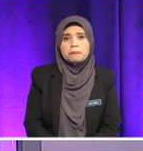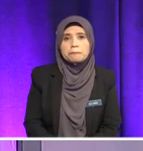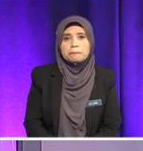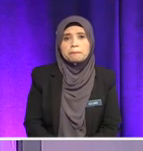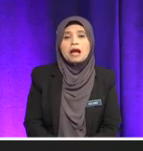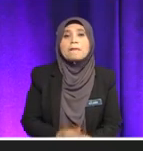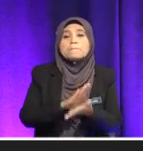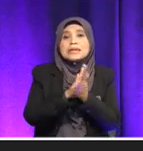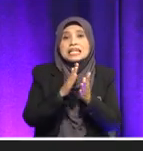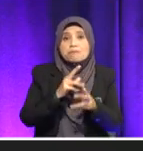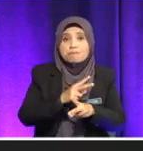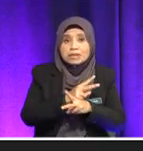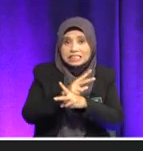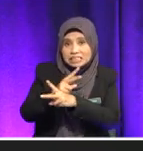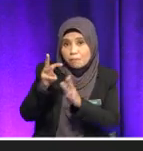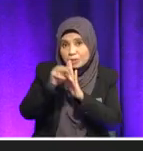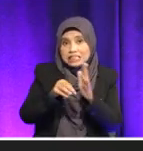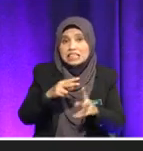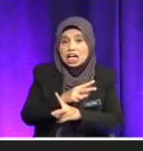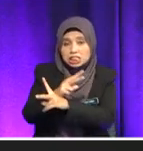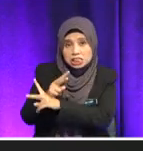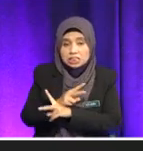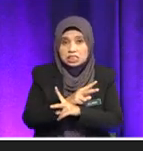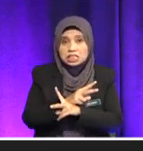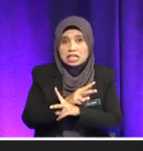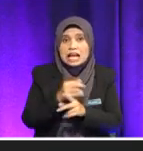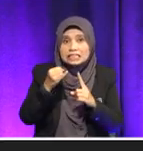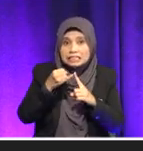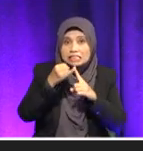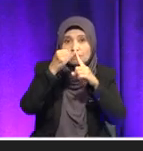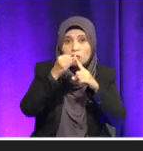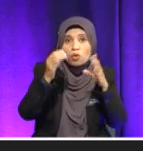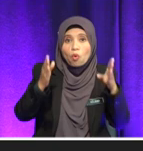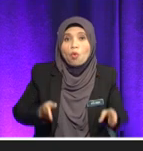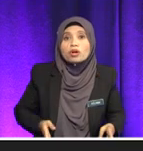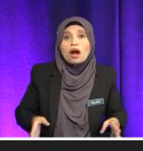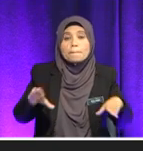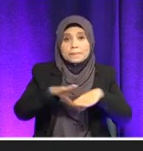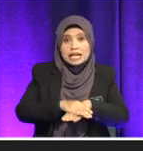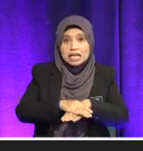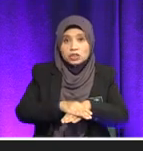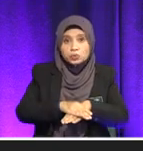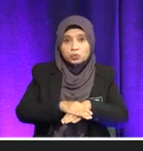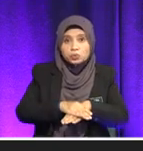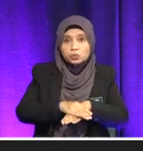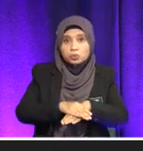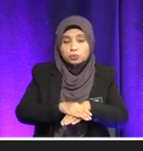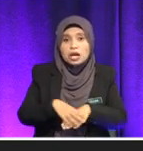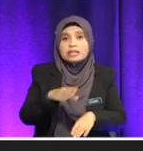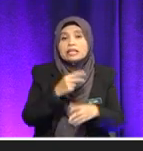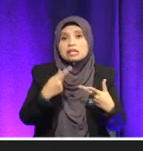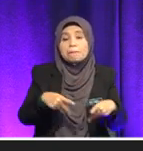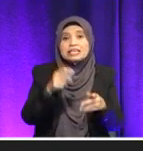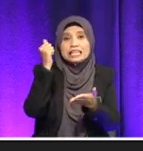menjaga kedudukan istimewa orang Melayu dan kepentingan sah kaum lain